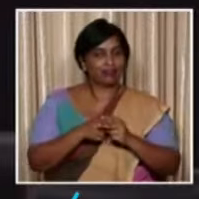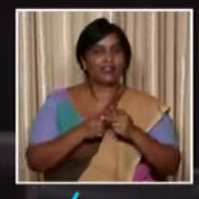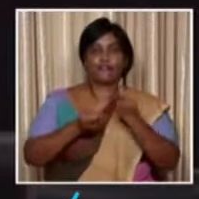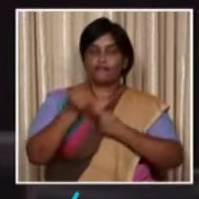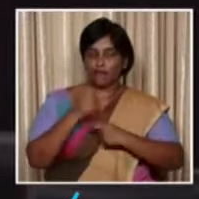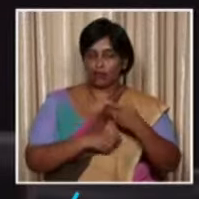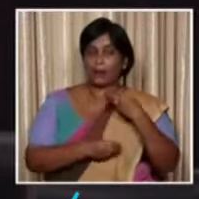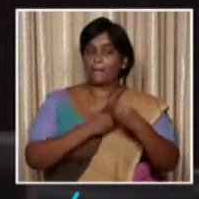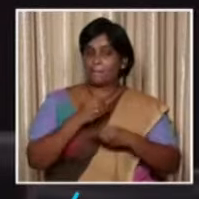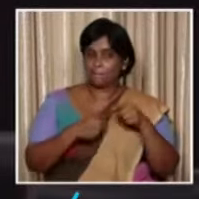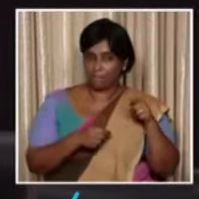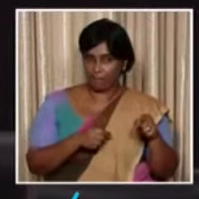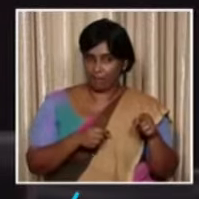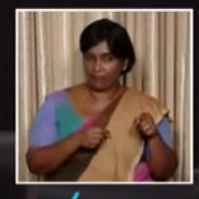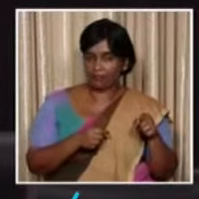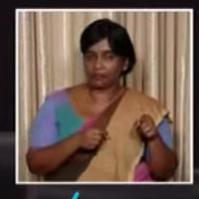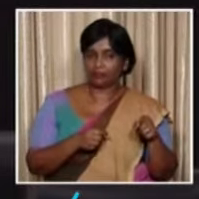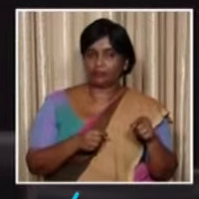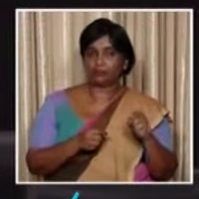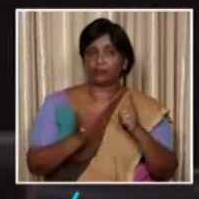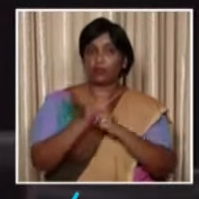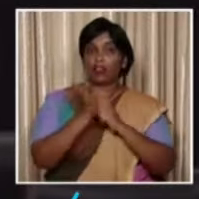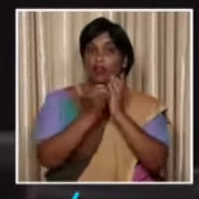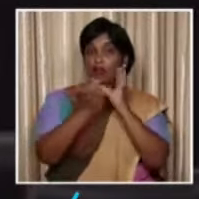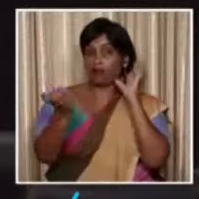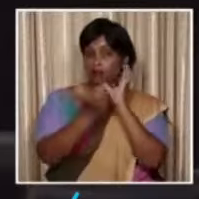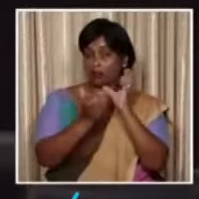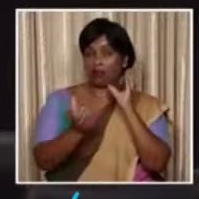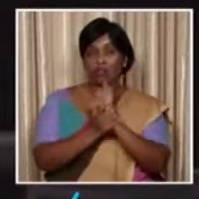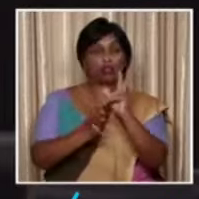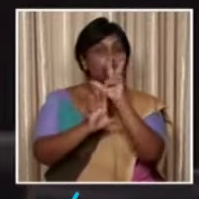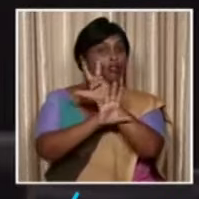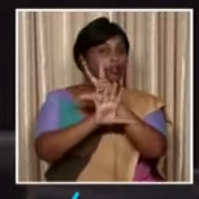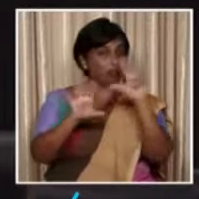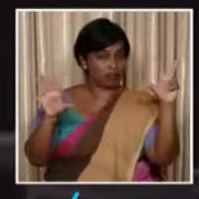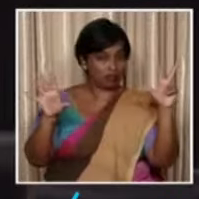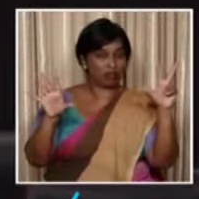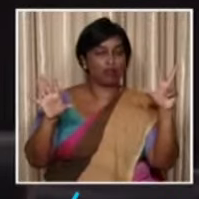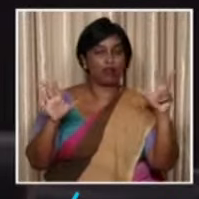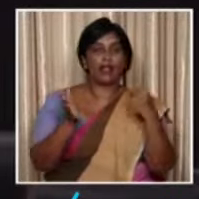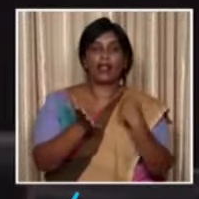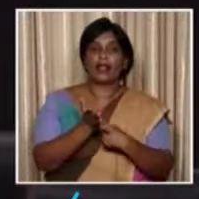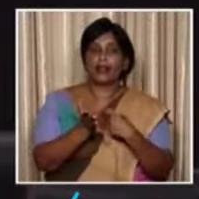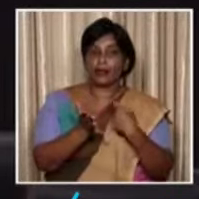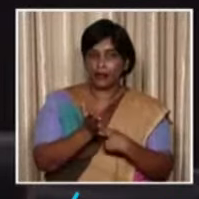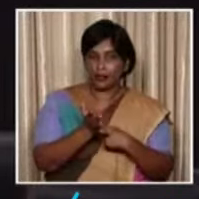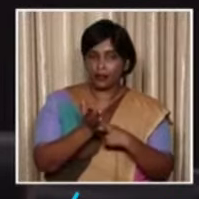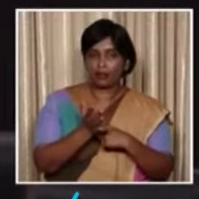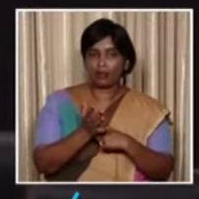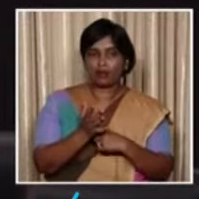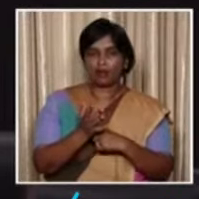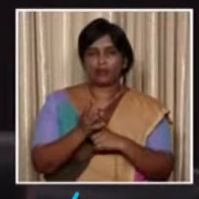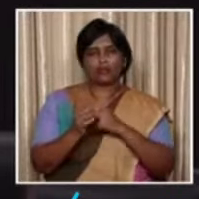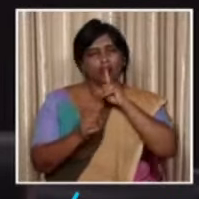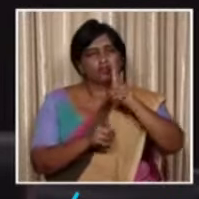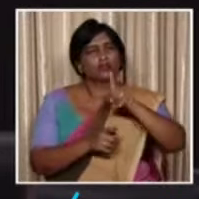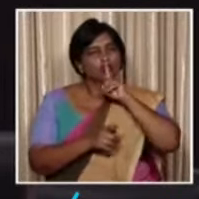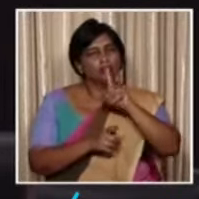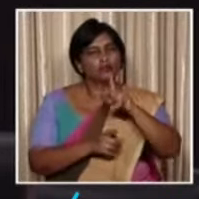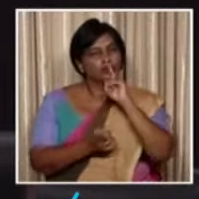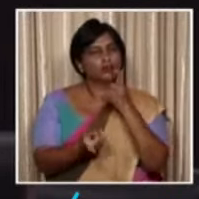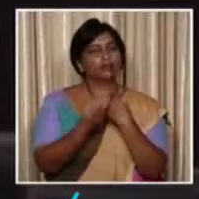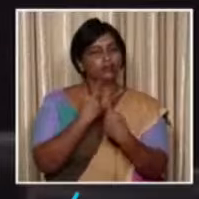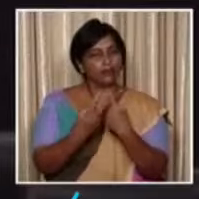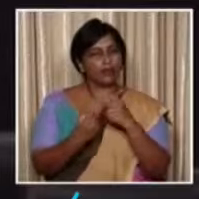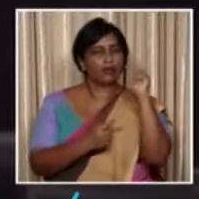කොටස් ව්‍යාපාරේ කන්ටේනර් 18ක් රේගුවෙන් දස වද දිදි පරීක්ෂා